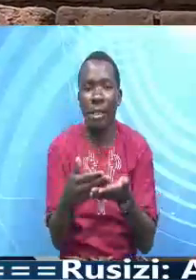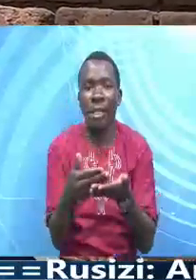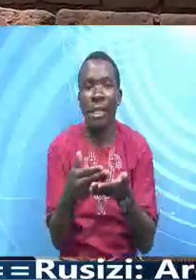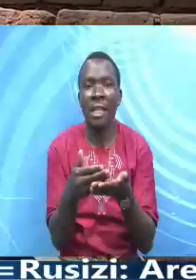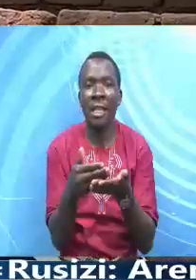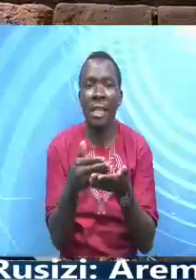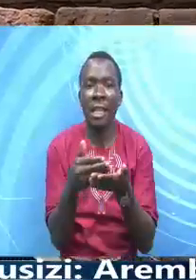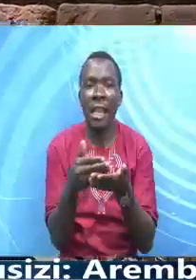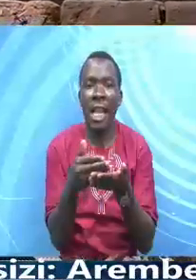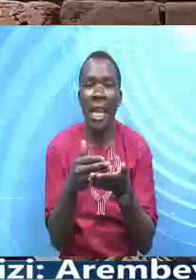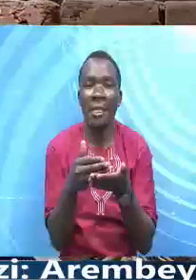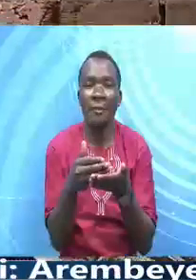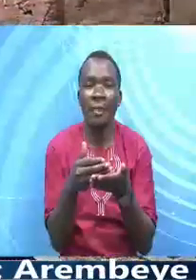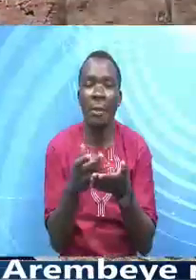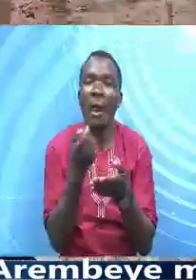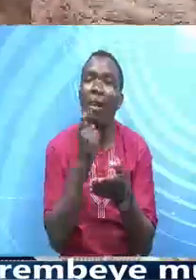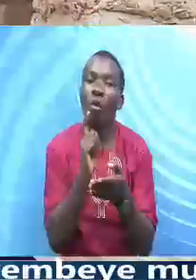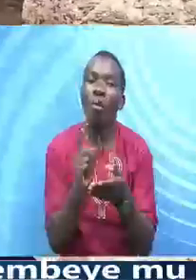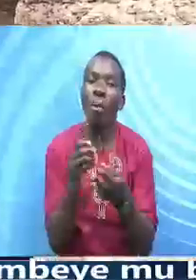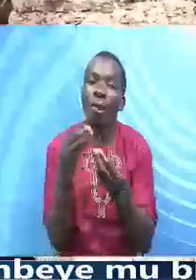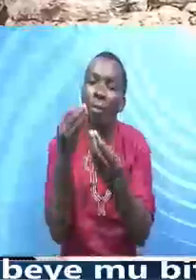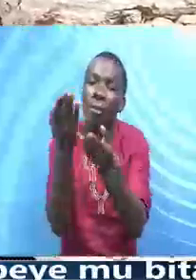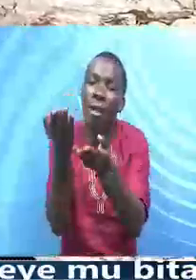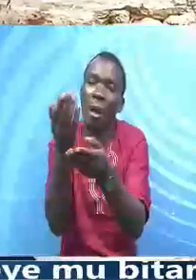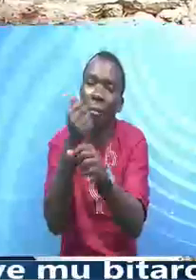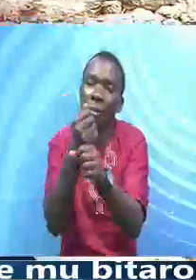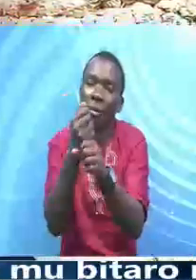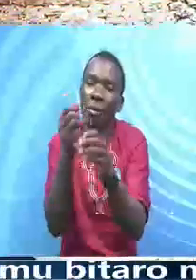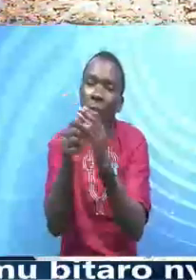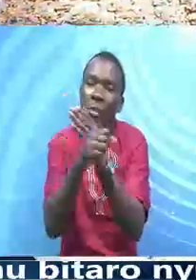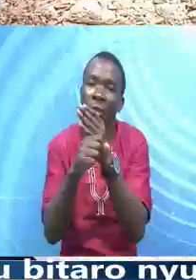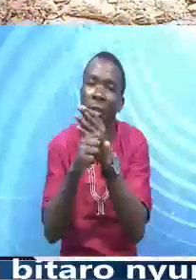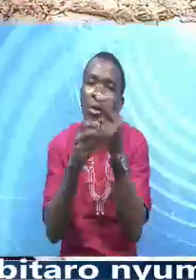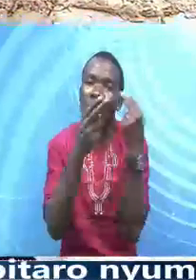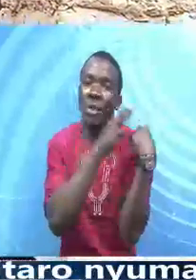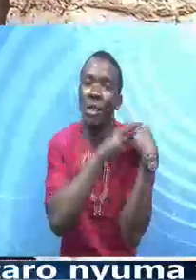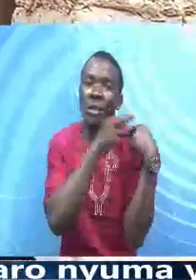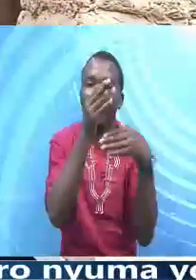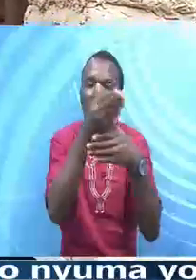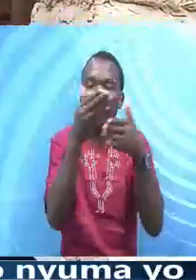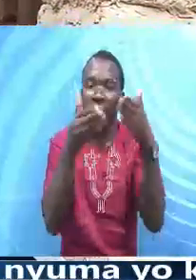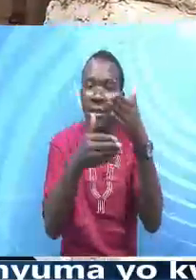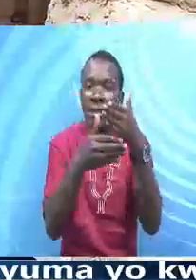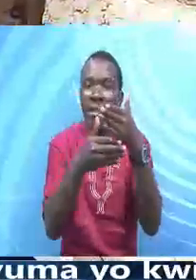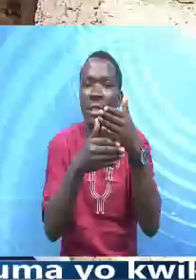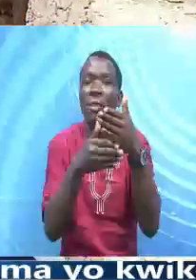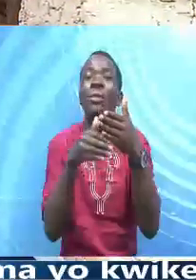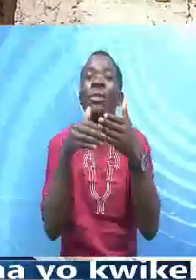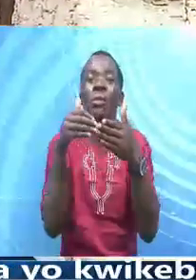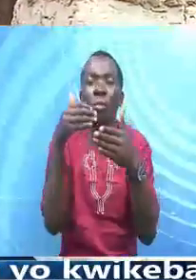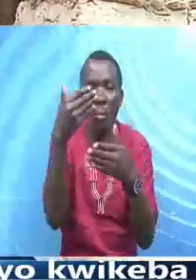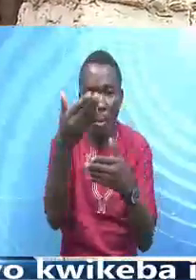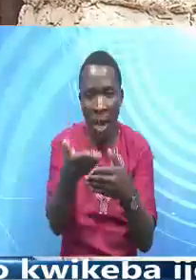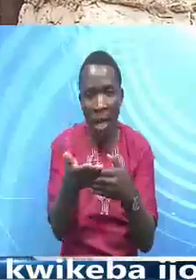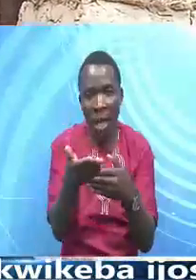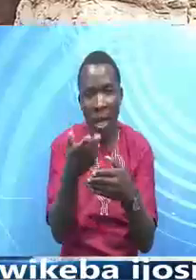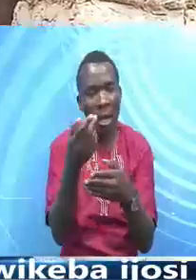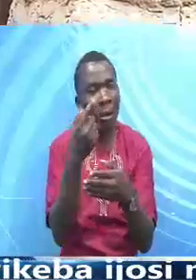babanza bakabigeza ku mukozi w'umurenge ushinzwe ibikorwa remezo uwo twita land officer,